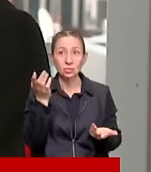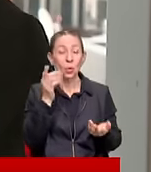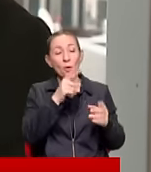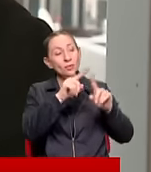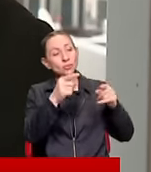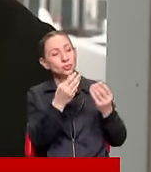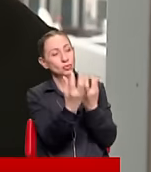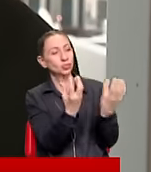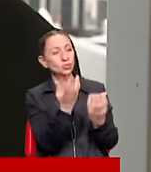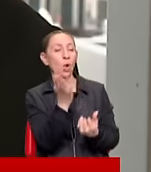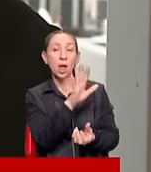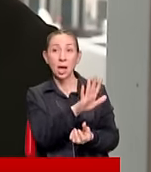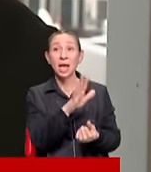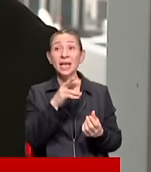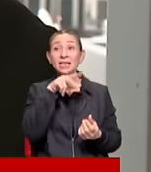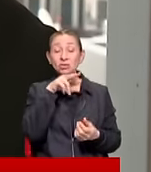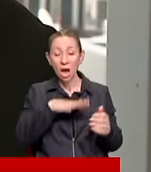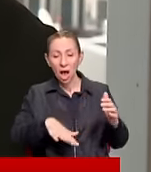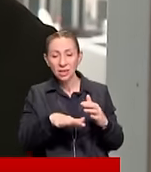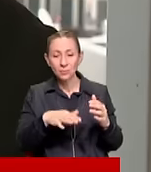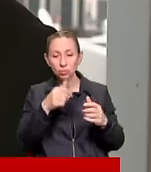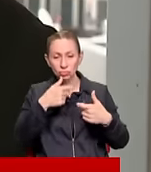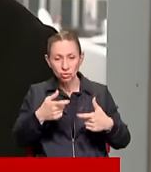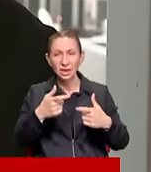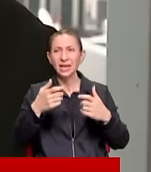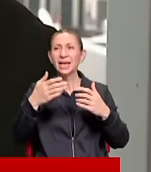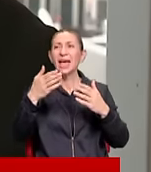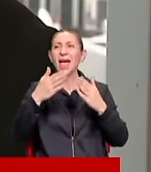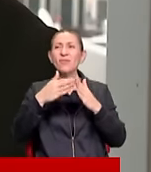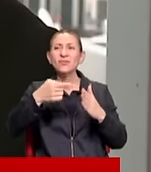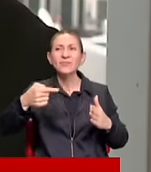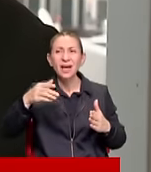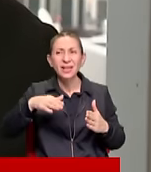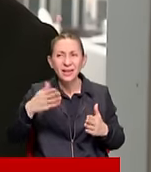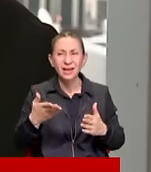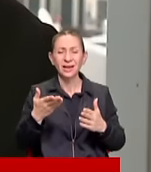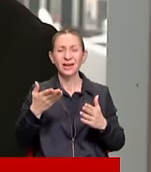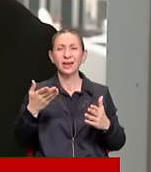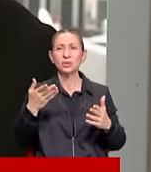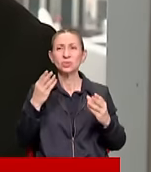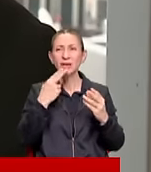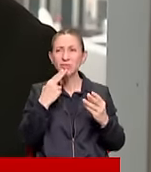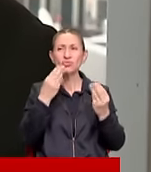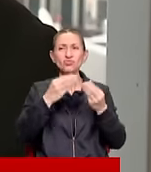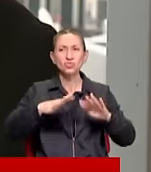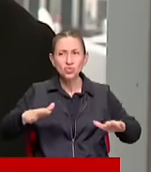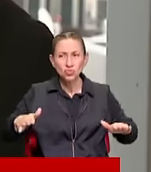meseledir. Keçiören'imizin altyapı probleminden, gece kondu probleminden birçok kadın,